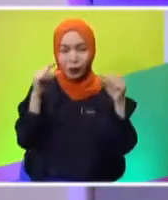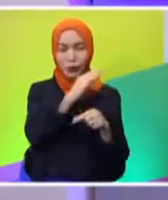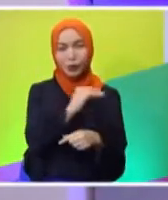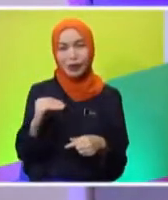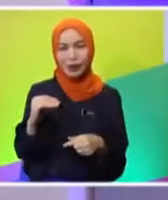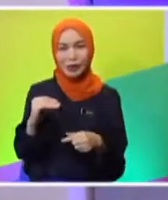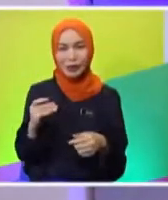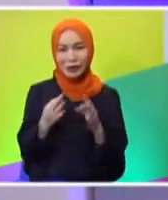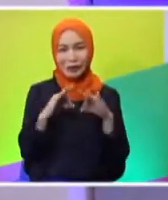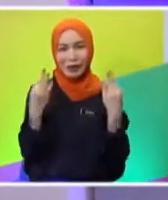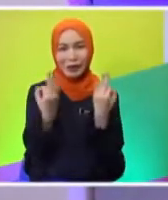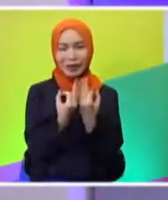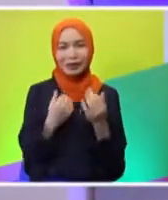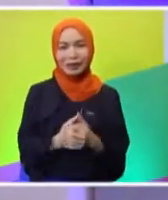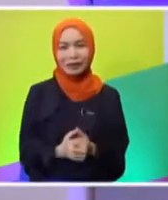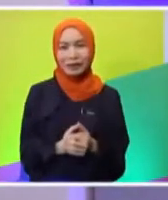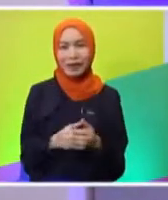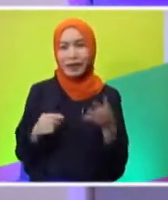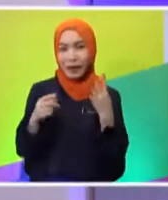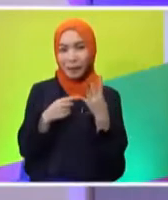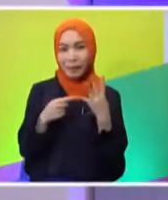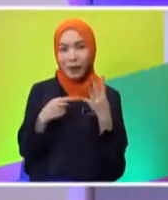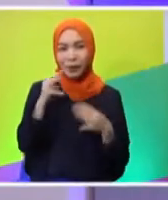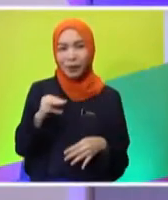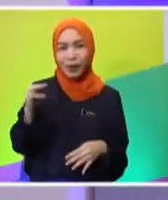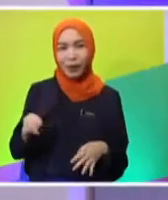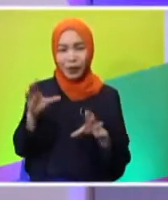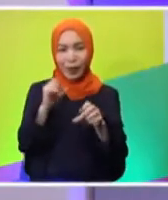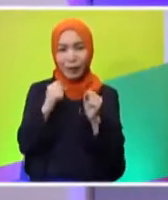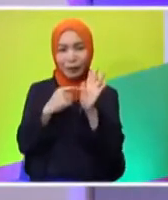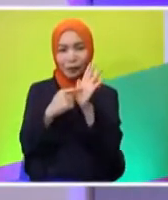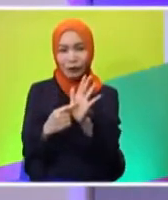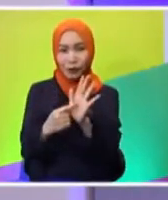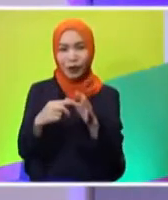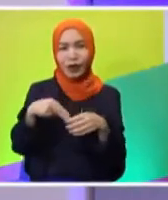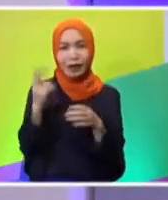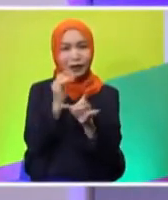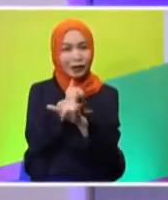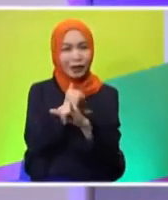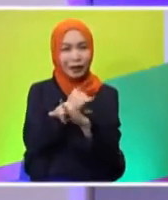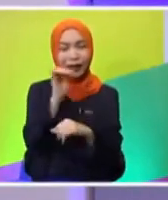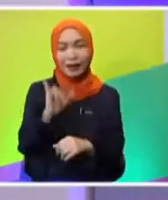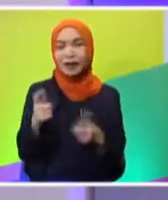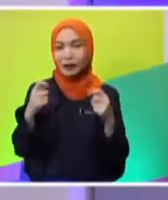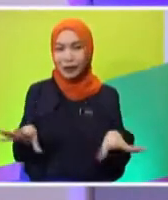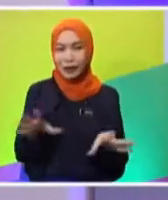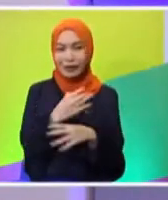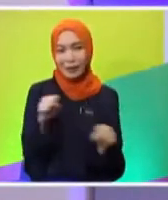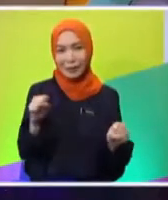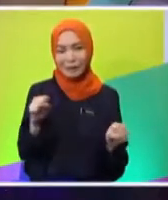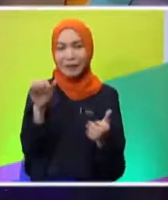dan yang terakhir ataupun yang keempat mode akan dapat memamerkan hasil karya yang telah disiapkan tading